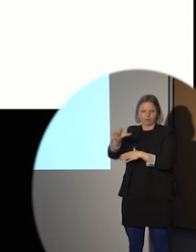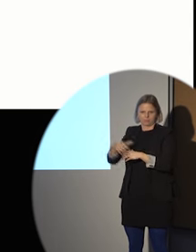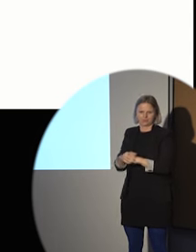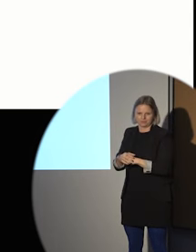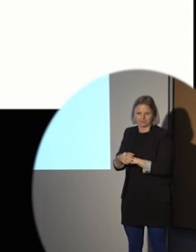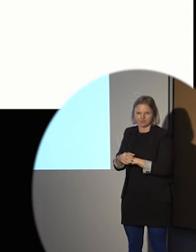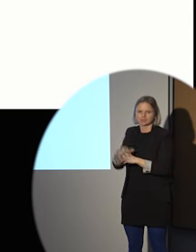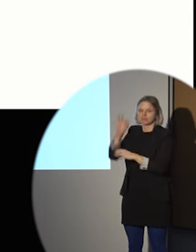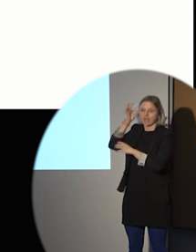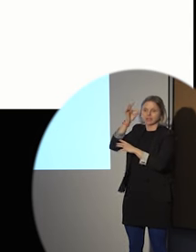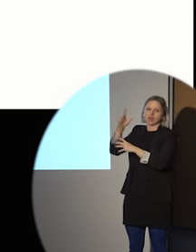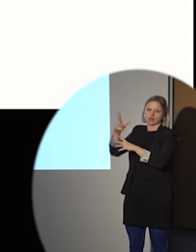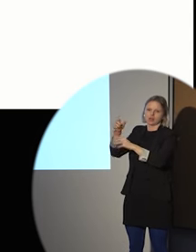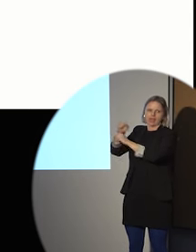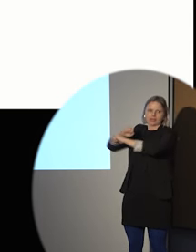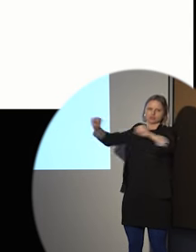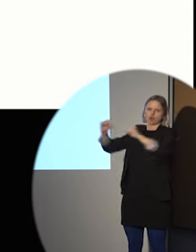C'est des étoiles donc, qui explosent